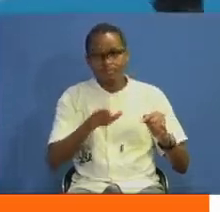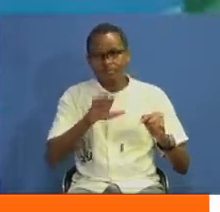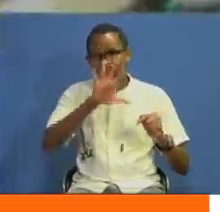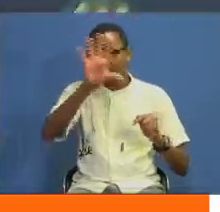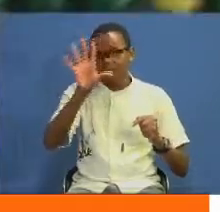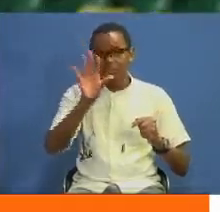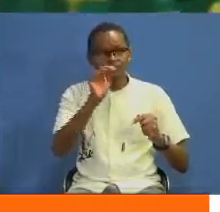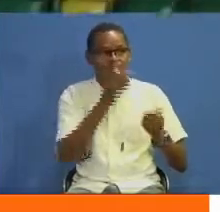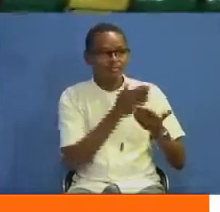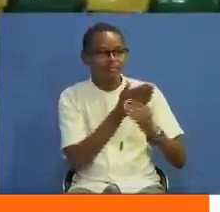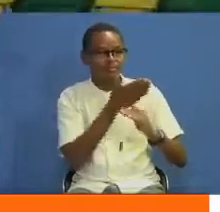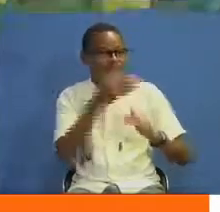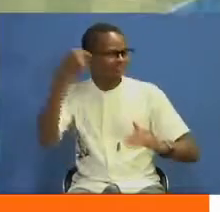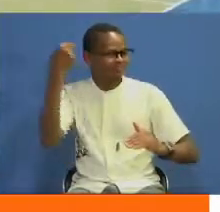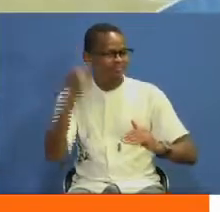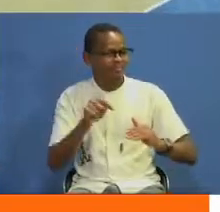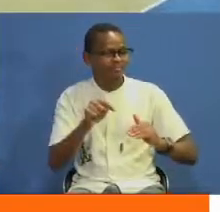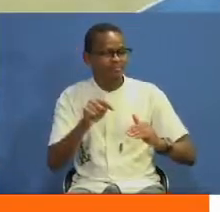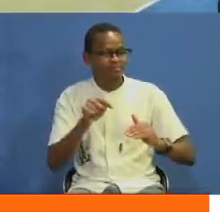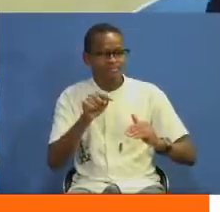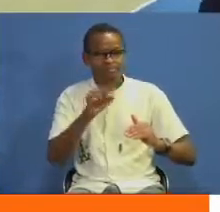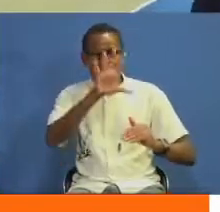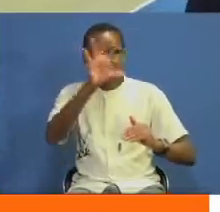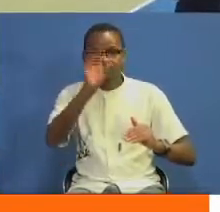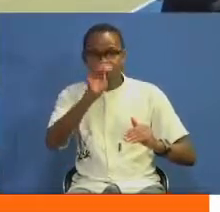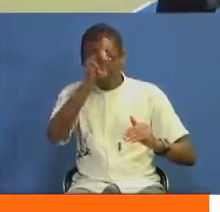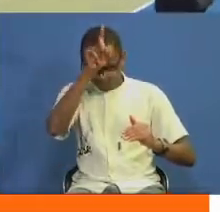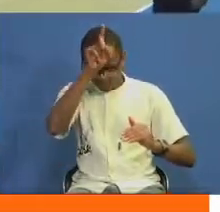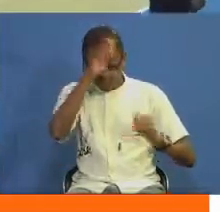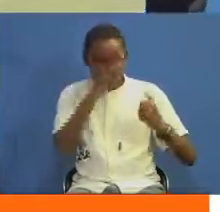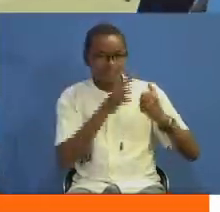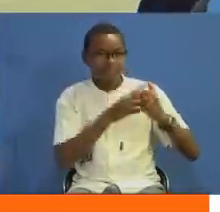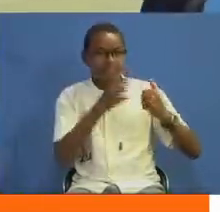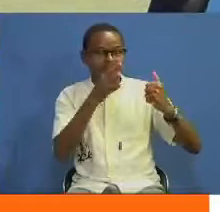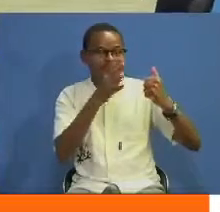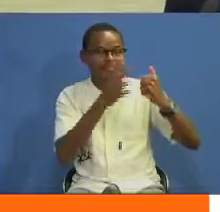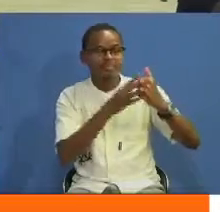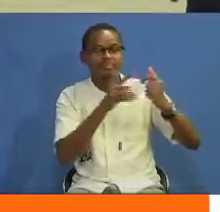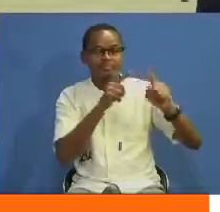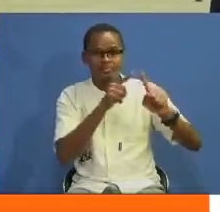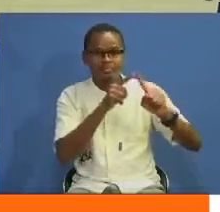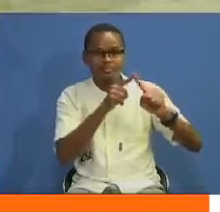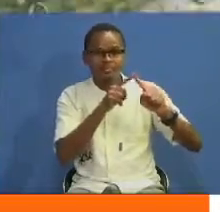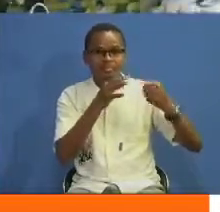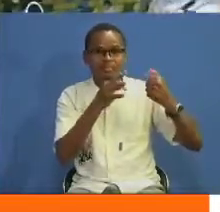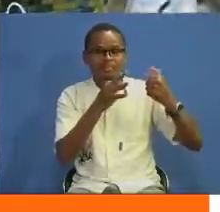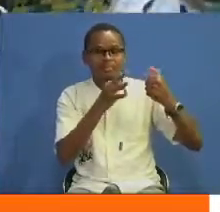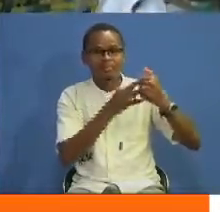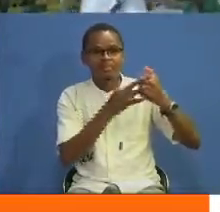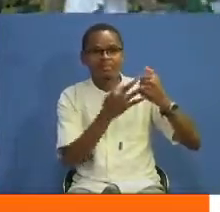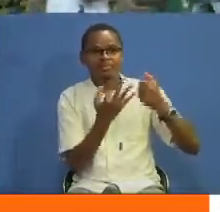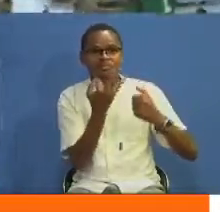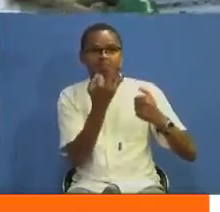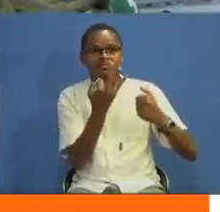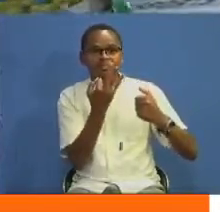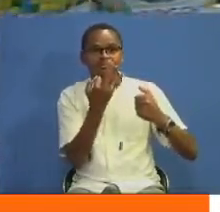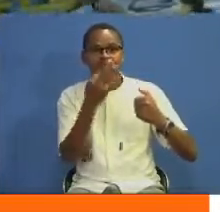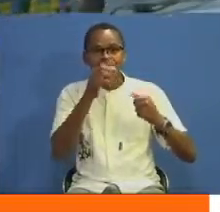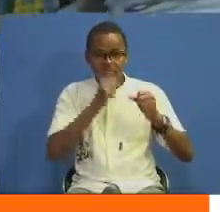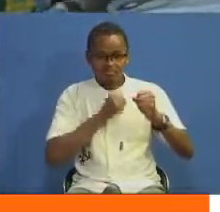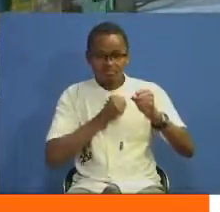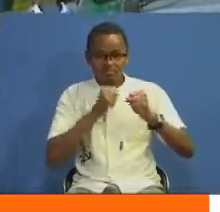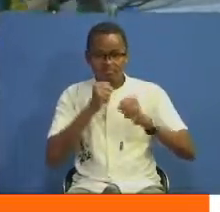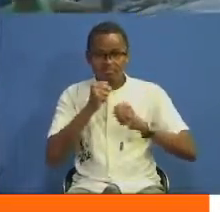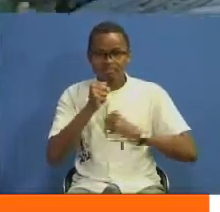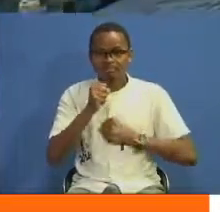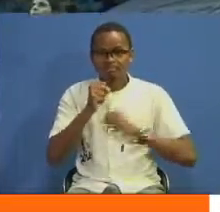Afrika baada ya kutandika mabingwa wa Afrika Misri 99 dhidi ya 83 ugani Kigali Arena Rwanda.